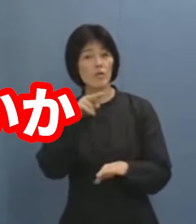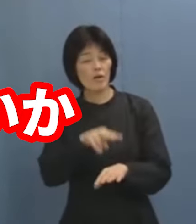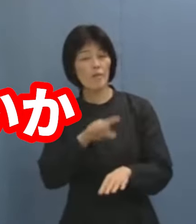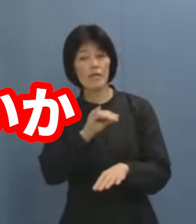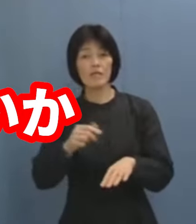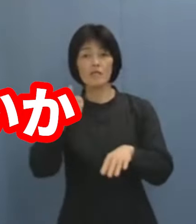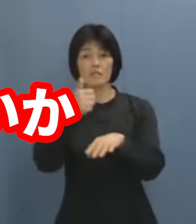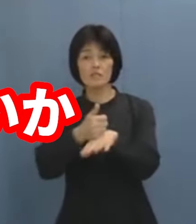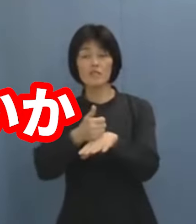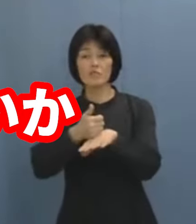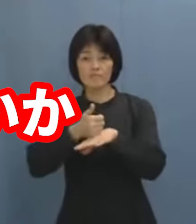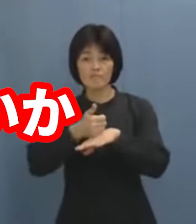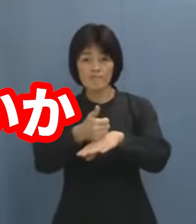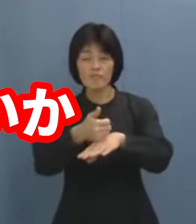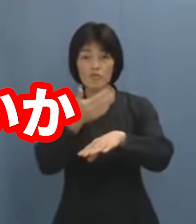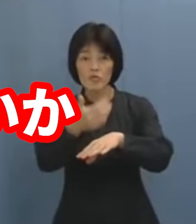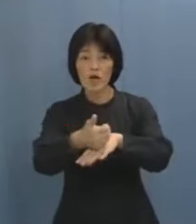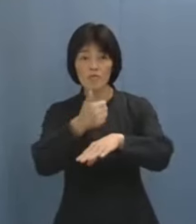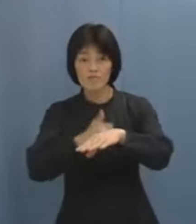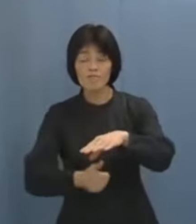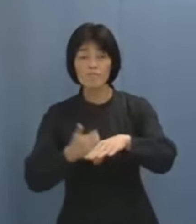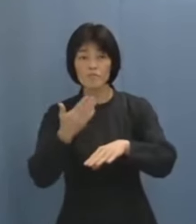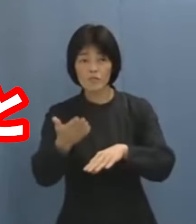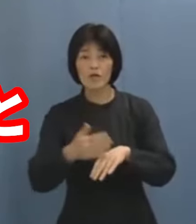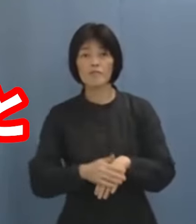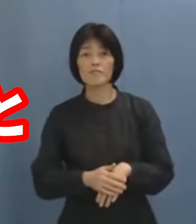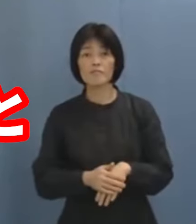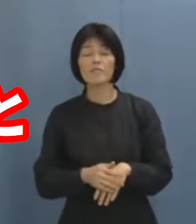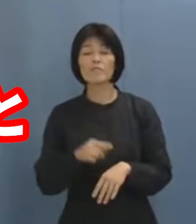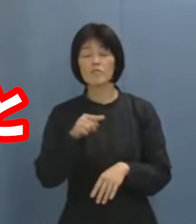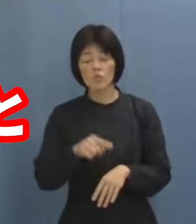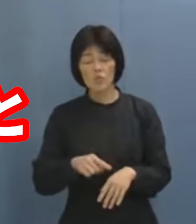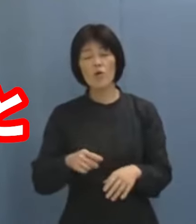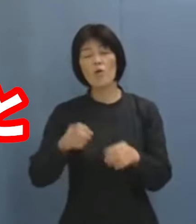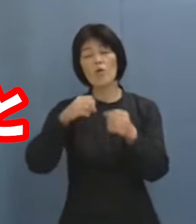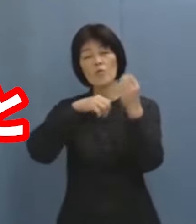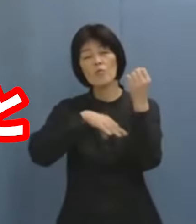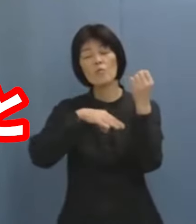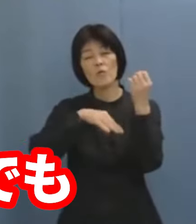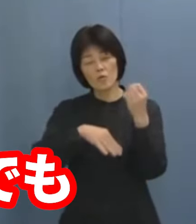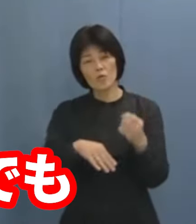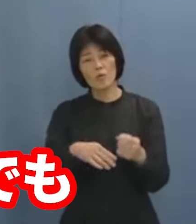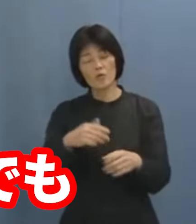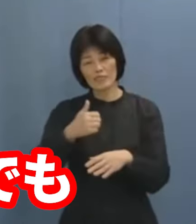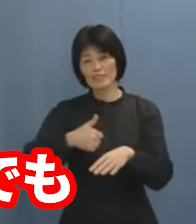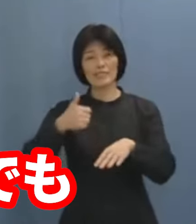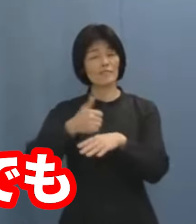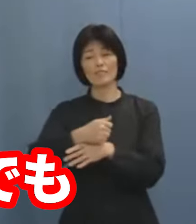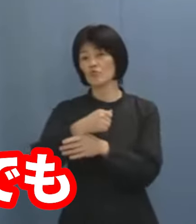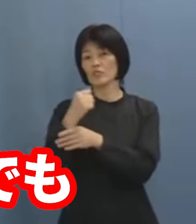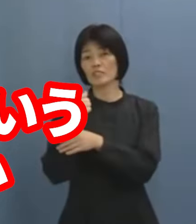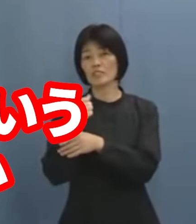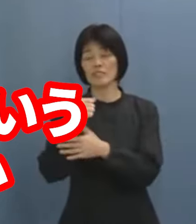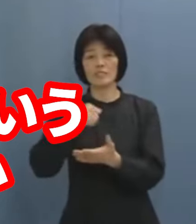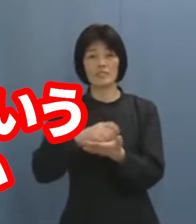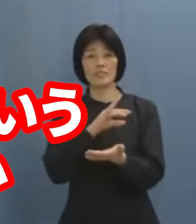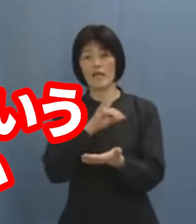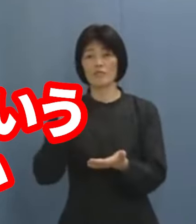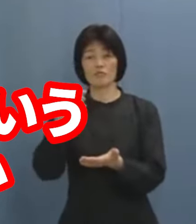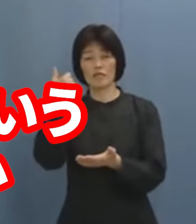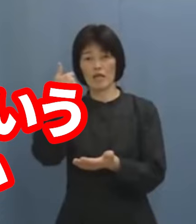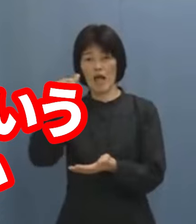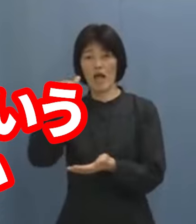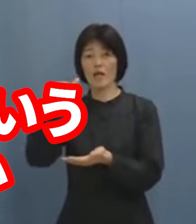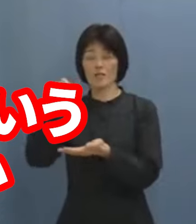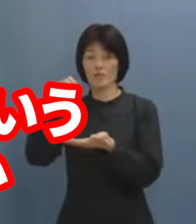任を取るべきではないかということから不信任の動きが高まったということだと思うんですけども、それは改めて聞いた上でもご自身としてのけじ